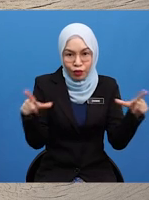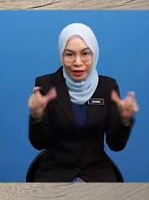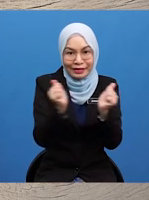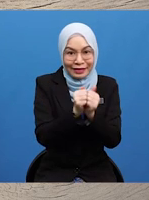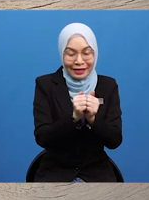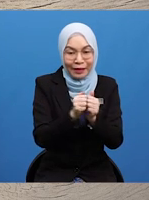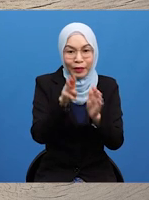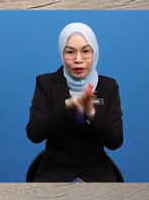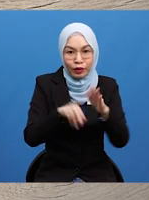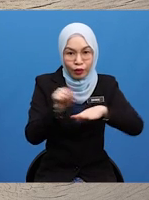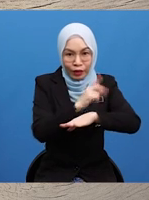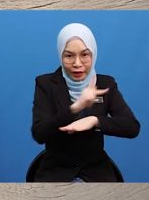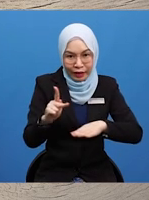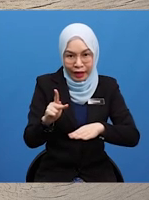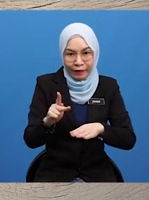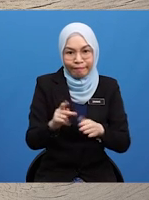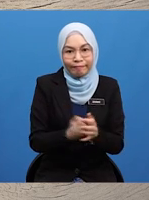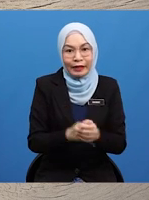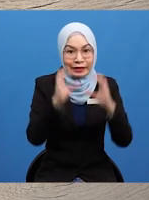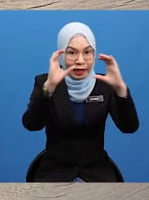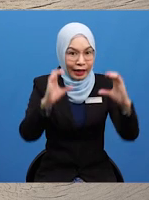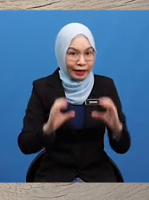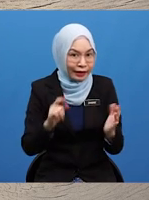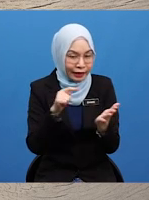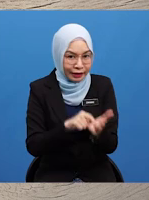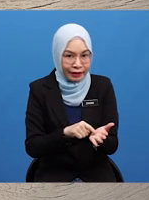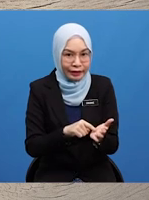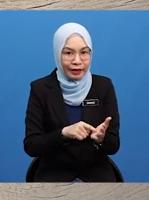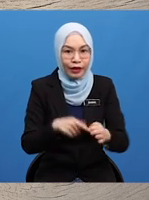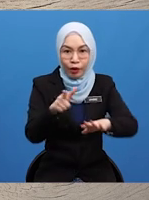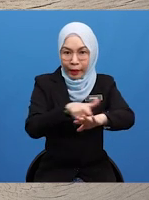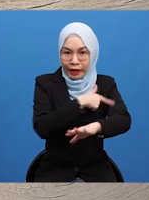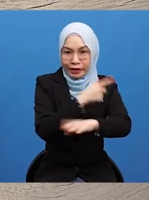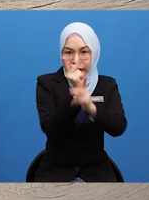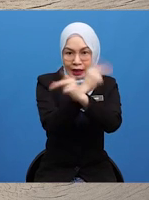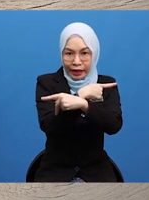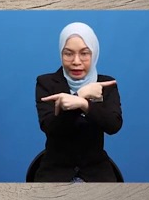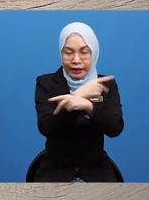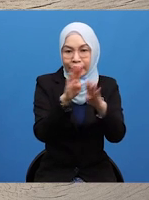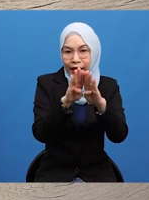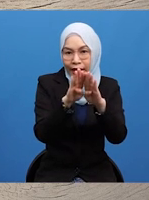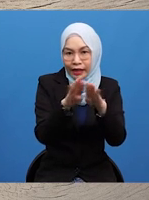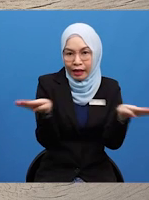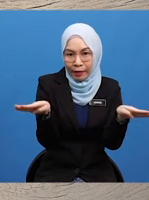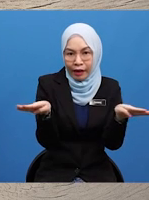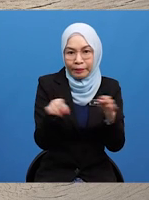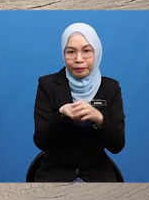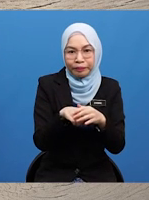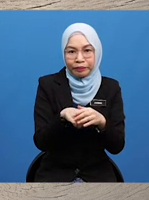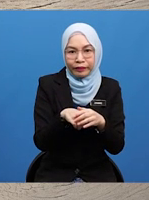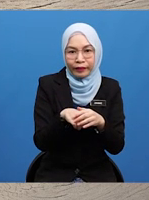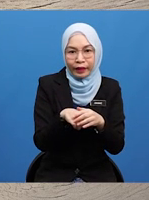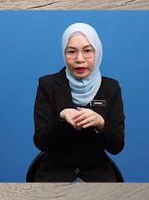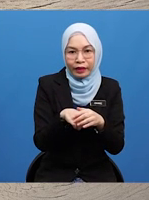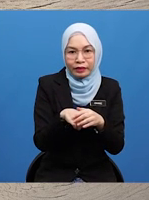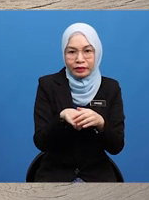menggunakan formula luas, iaitu panjang darab lebar. Cuba murid-murid